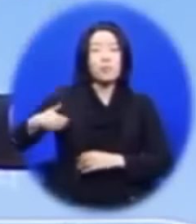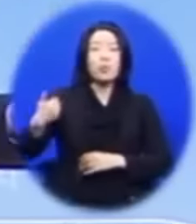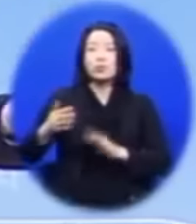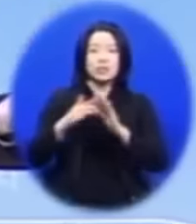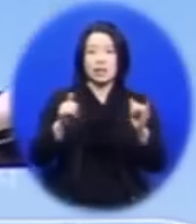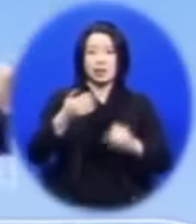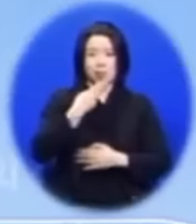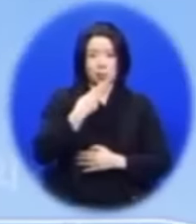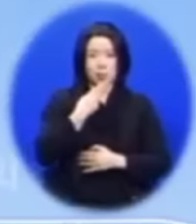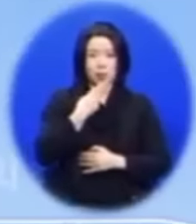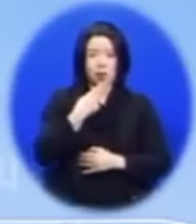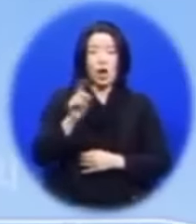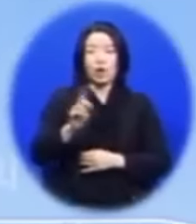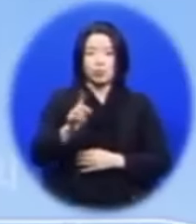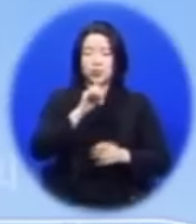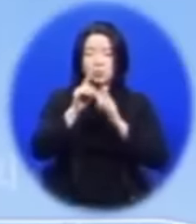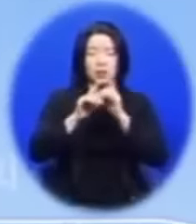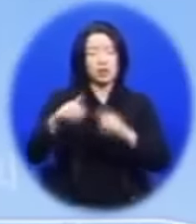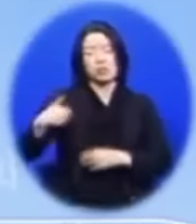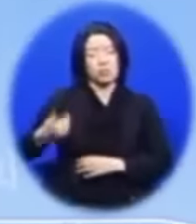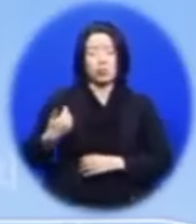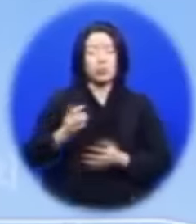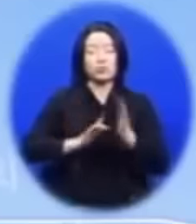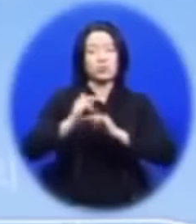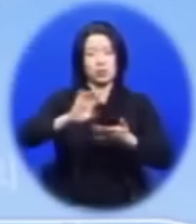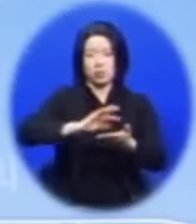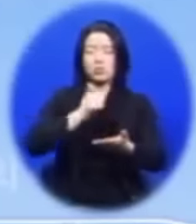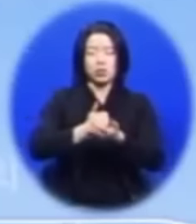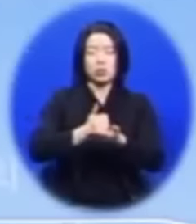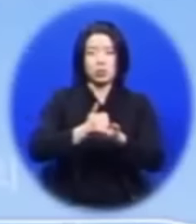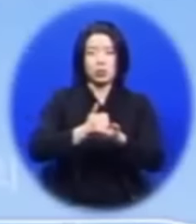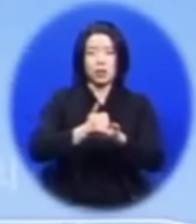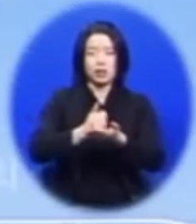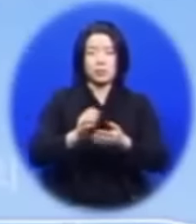없어요 무슨 말인지도 모르고 그냥 예수